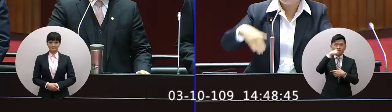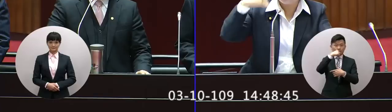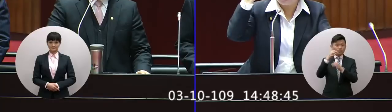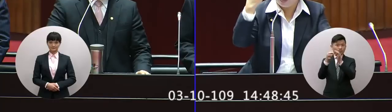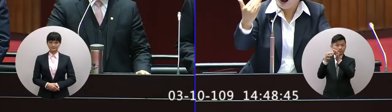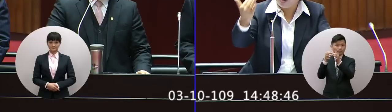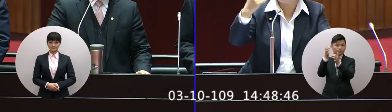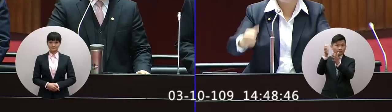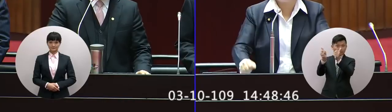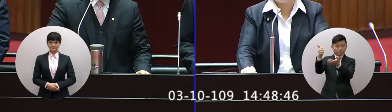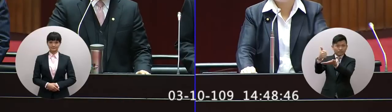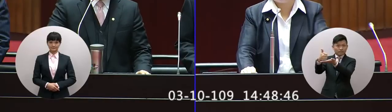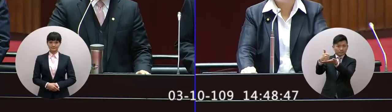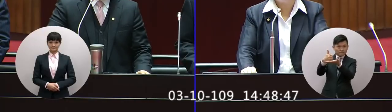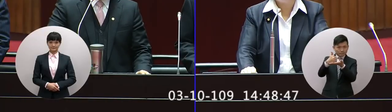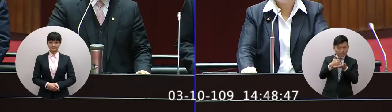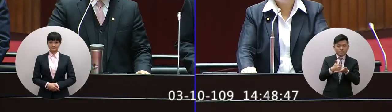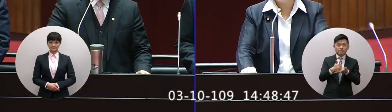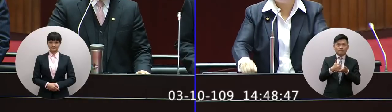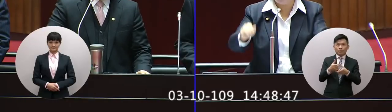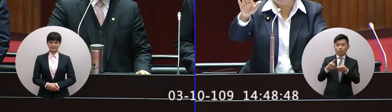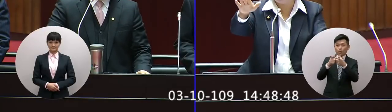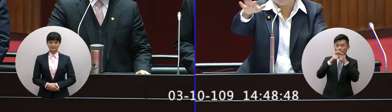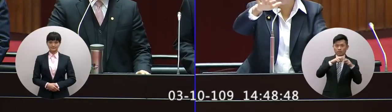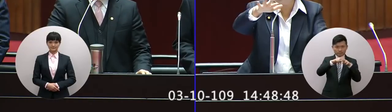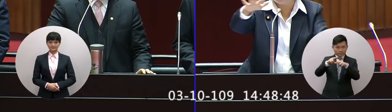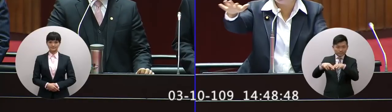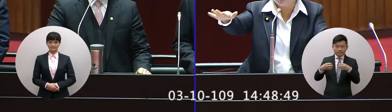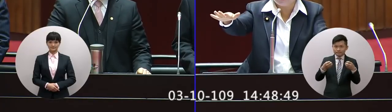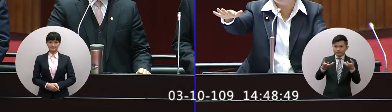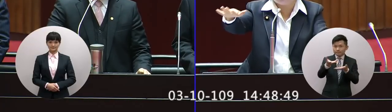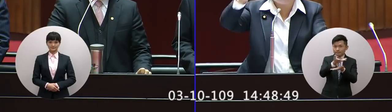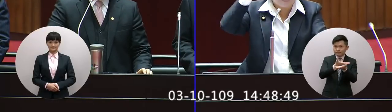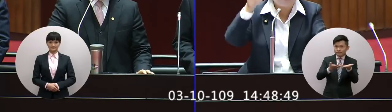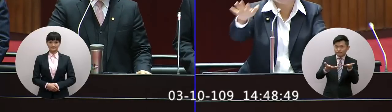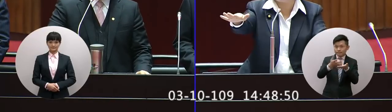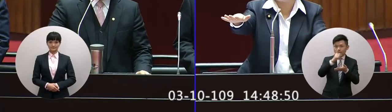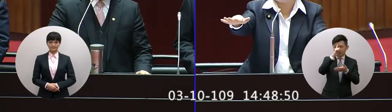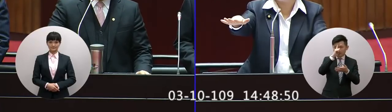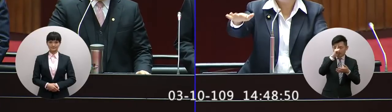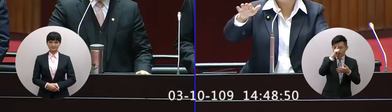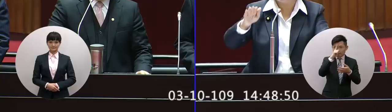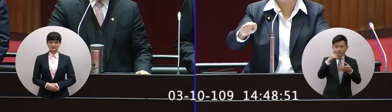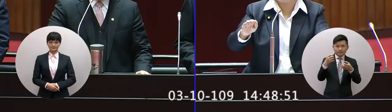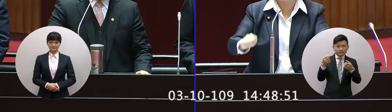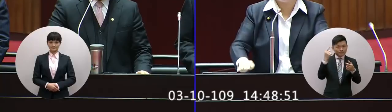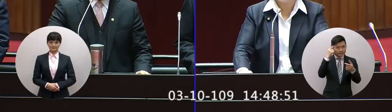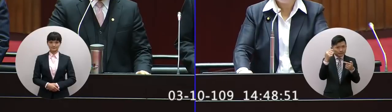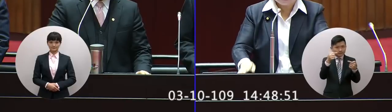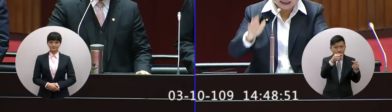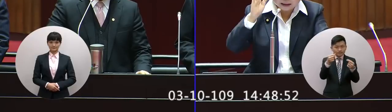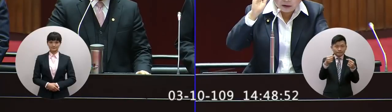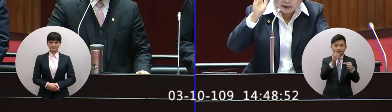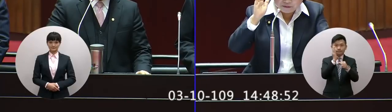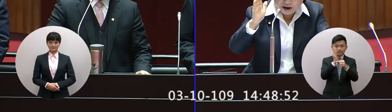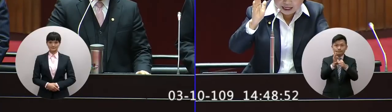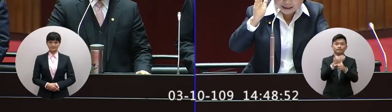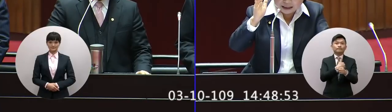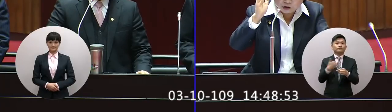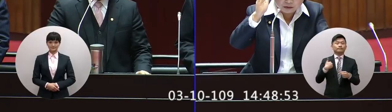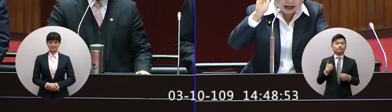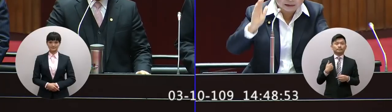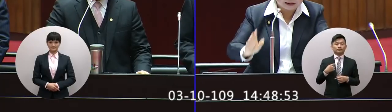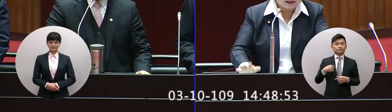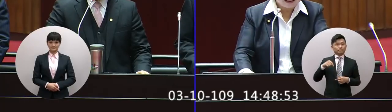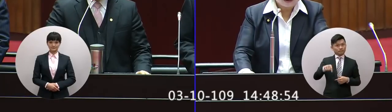来，大家好好的坐下来谈怎么样达到一个均衡点 balance 的点能够达到，这个是我们